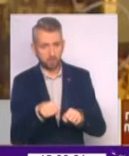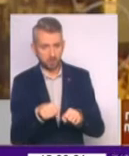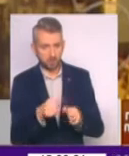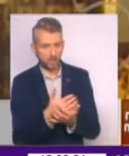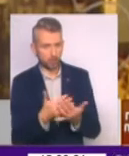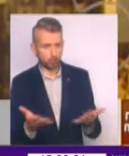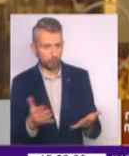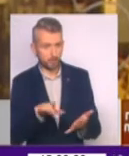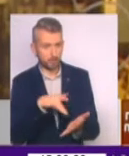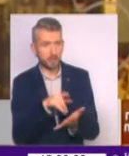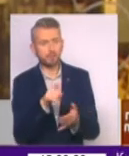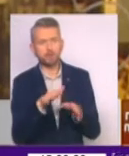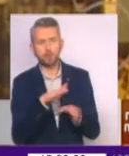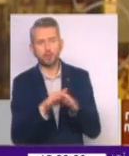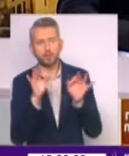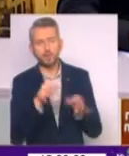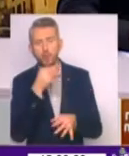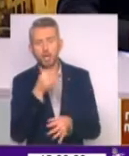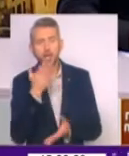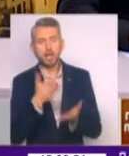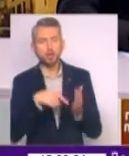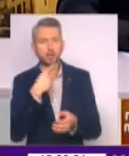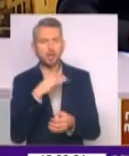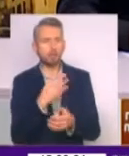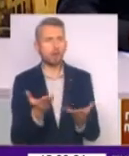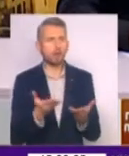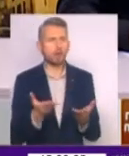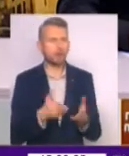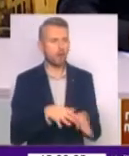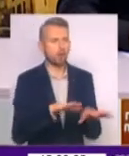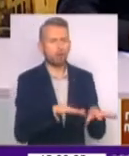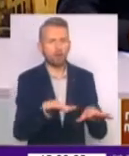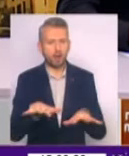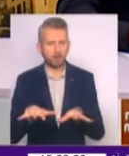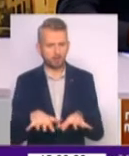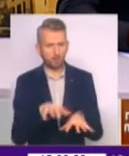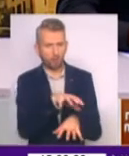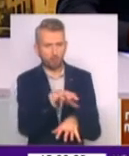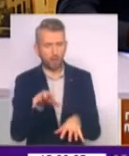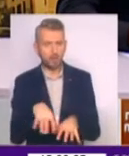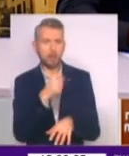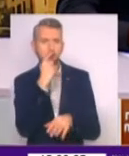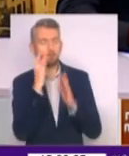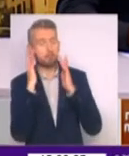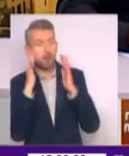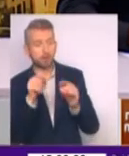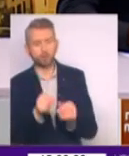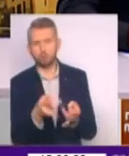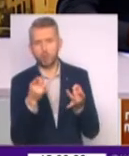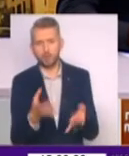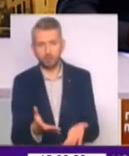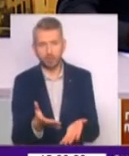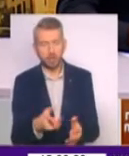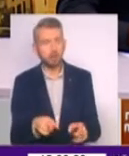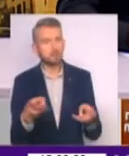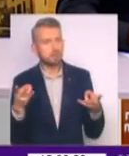місті. Ви вірно абсолютно зазначили, якщо йдеться про якийсь локальний об'єкт, парк, наприклад, тут значно простіше. І таким чином